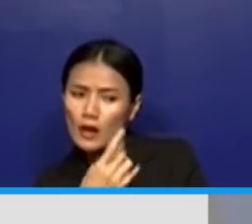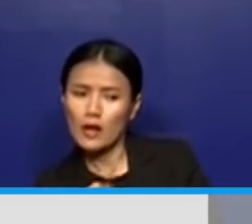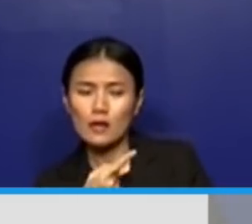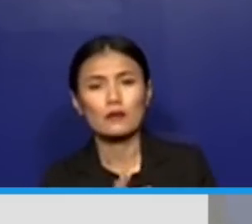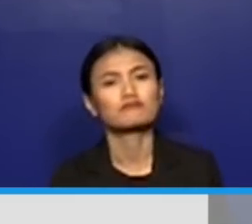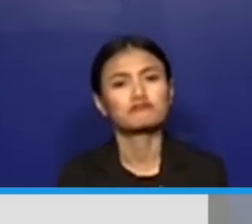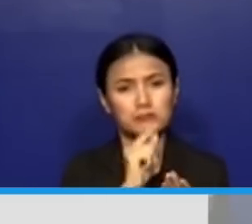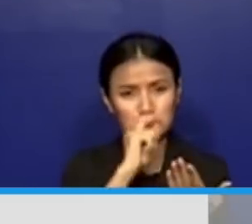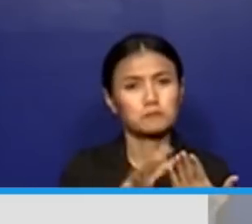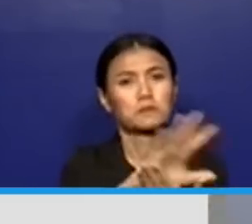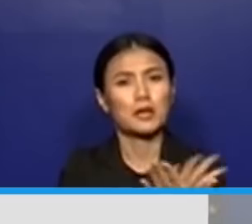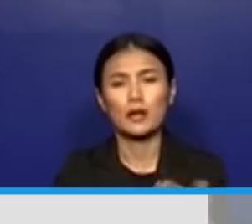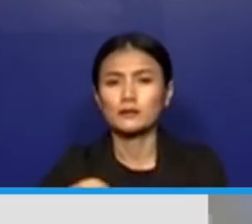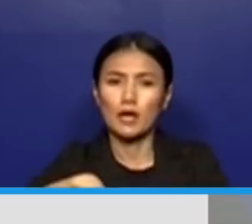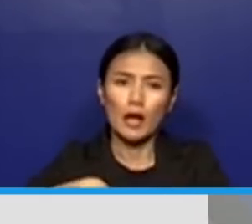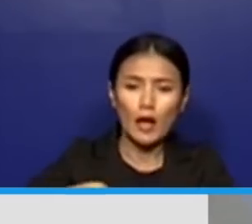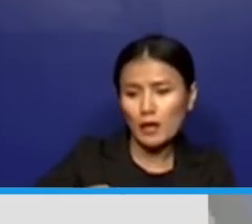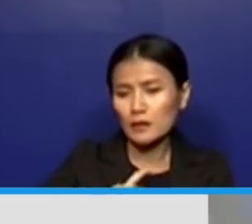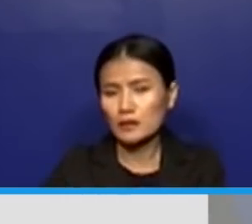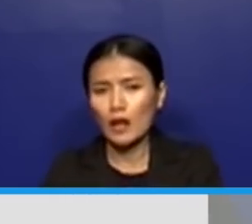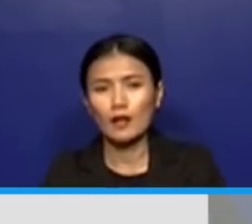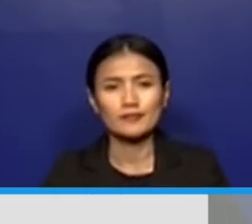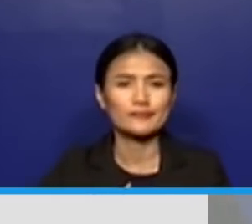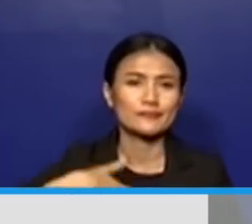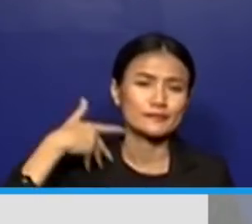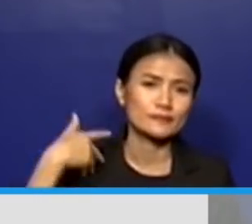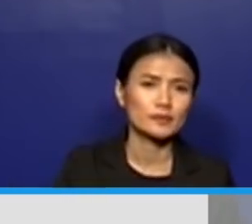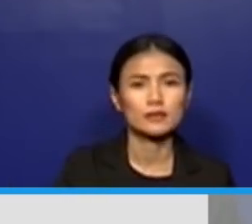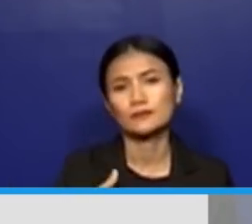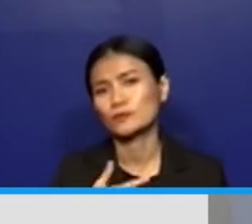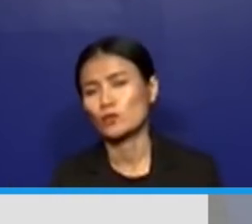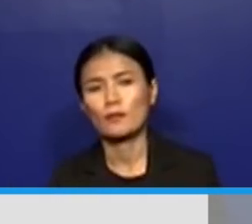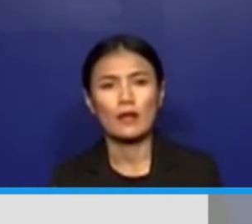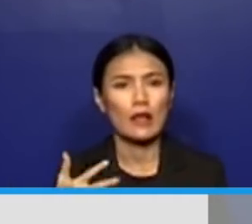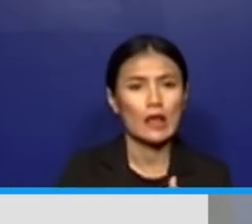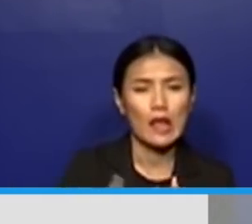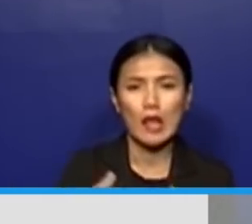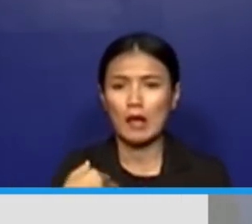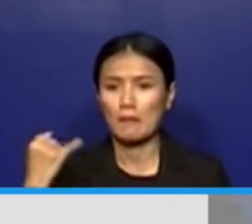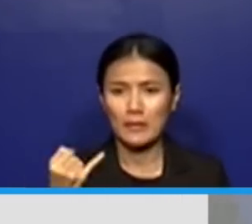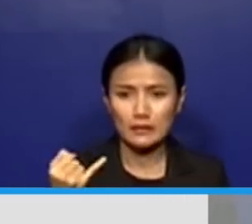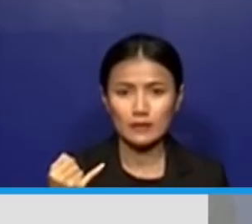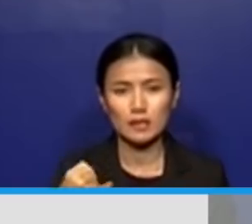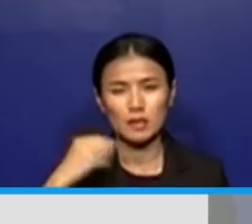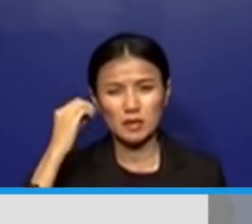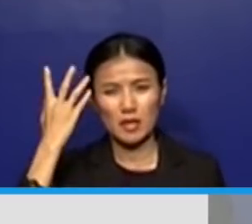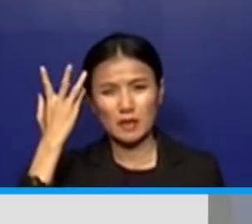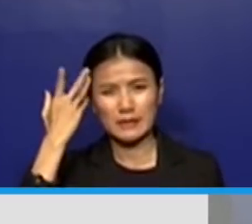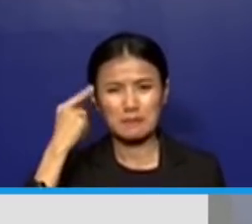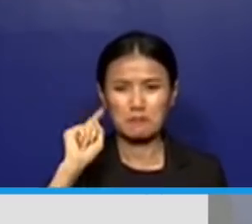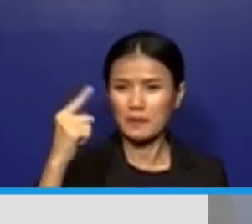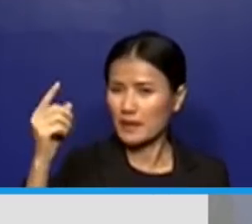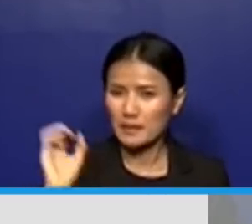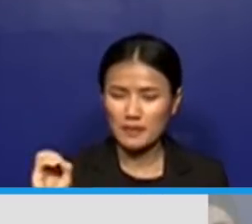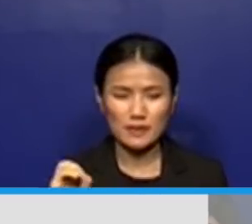วผิดพลาดบกพร่องอย่างร้ายแรงไร้ประสิทธิภาพไร้ภูมิปัญญาไร้